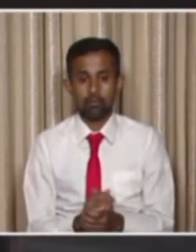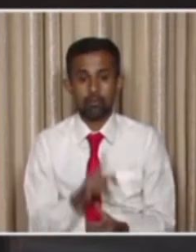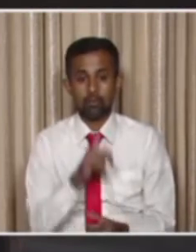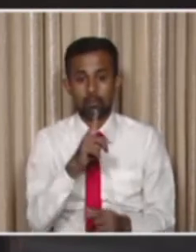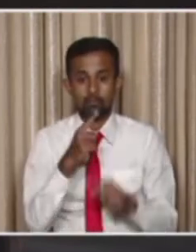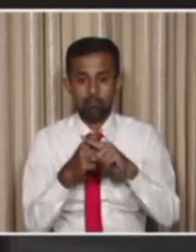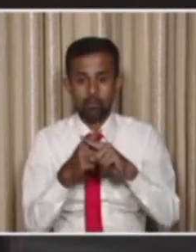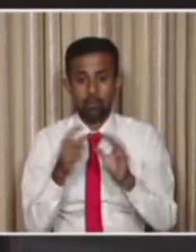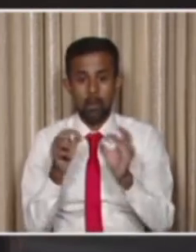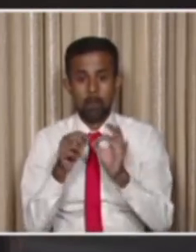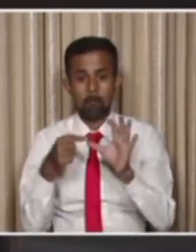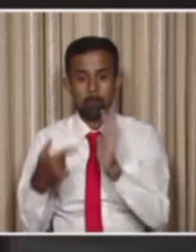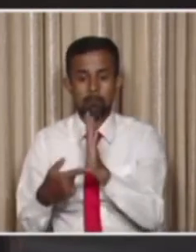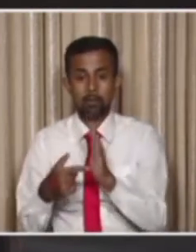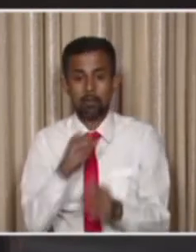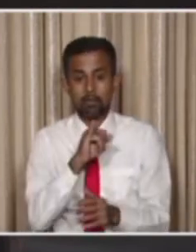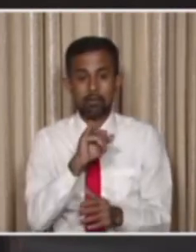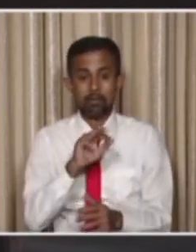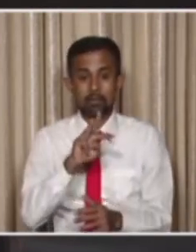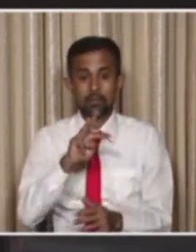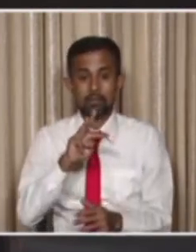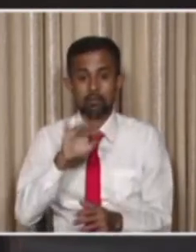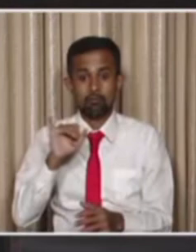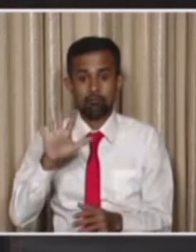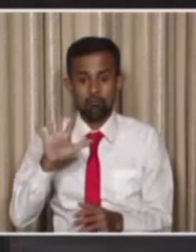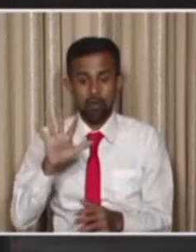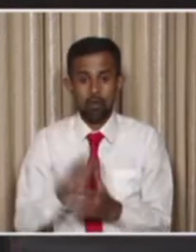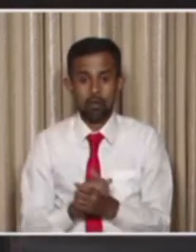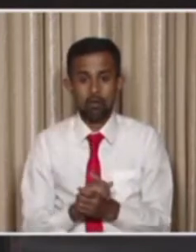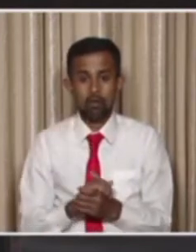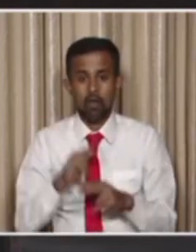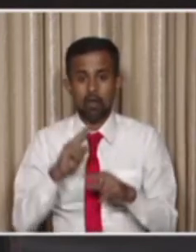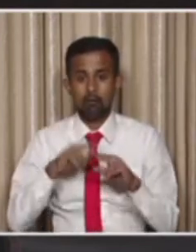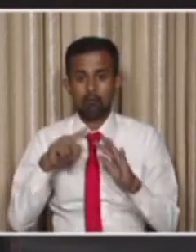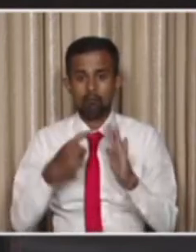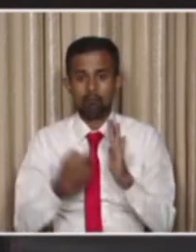bat 365 ඒ වගේම fair play